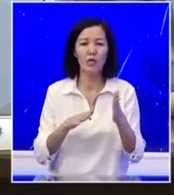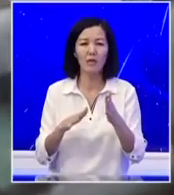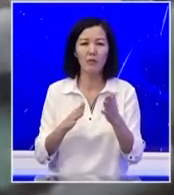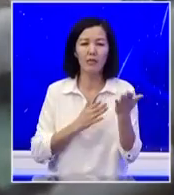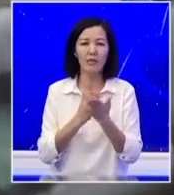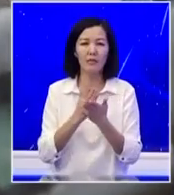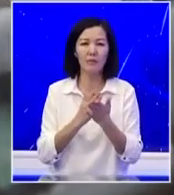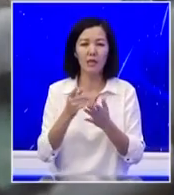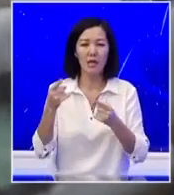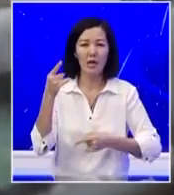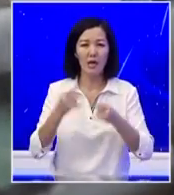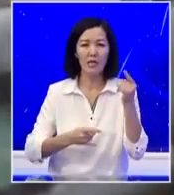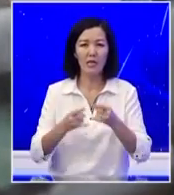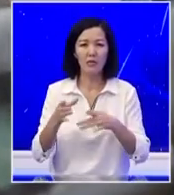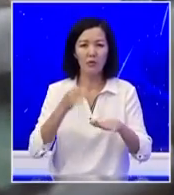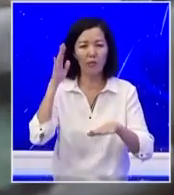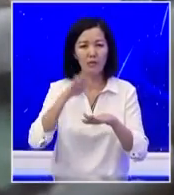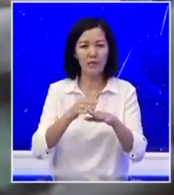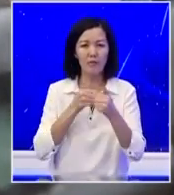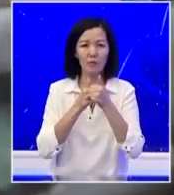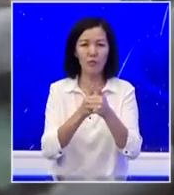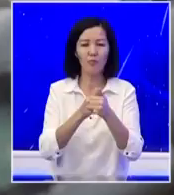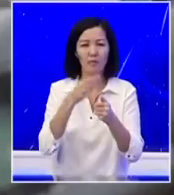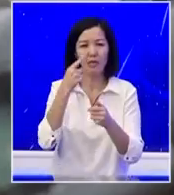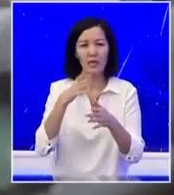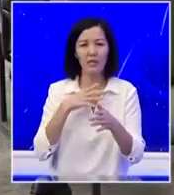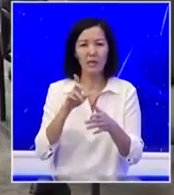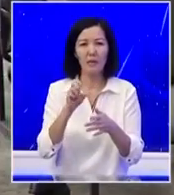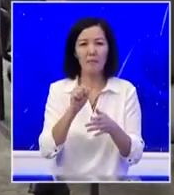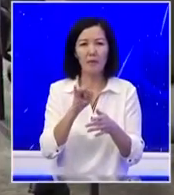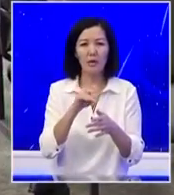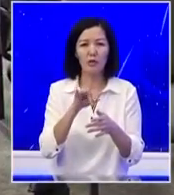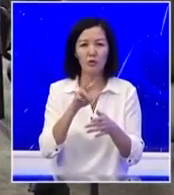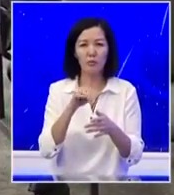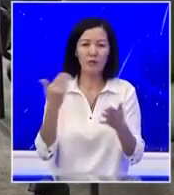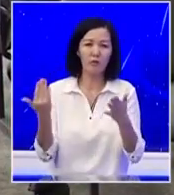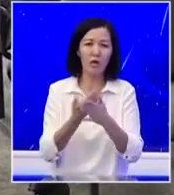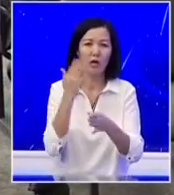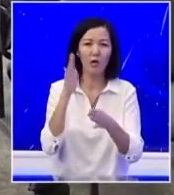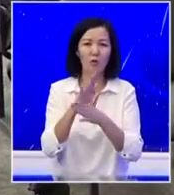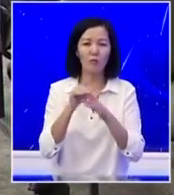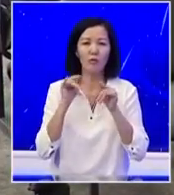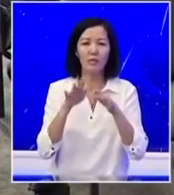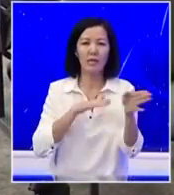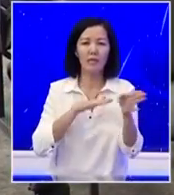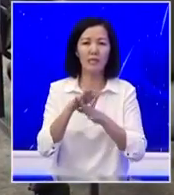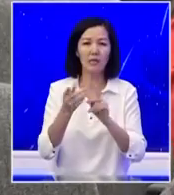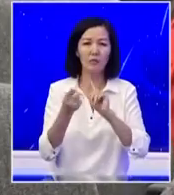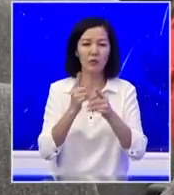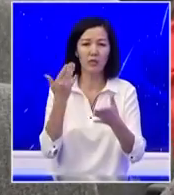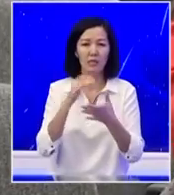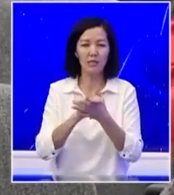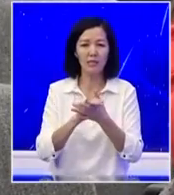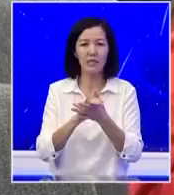өңірлік коммуникациялар қызмет алаңында облыс әкімінің орынбасары айтты. Батыржан Байжұманов жаңа қаулы бойынша іске асырылатын өзгерістерді